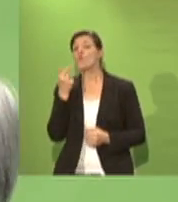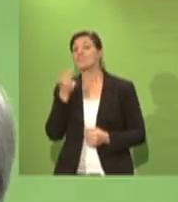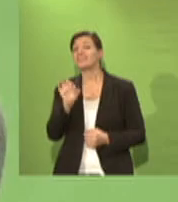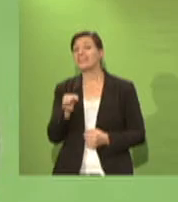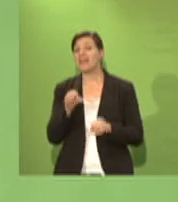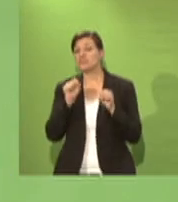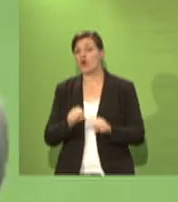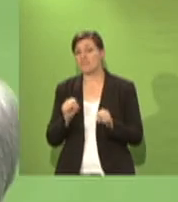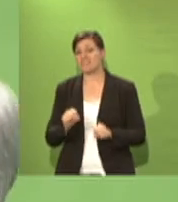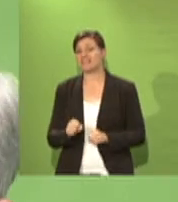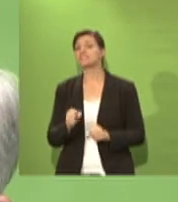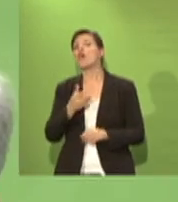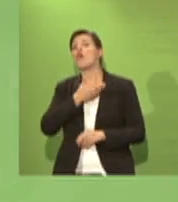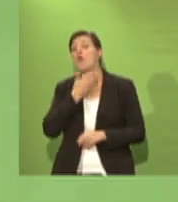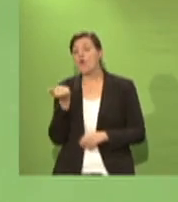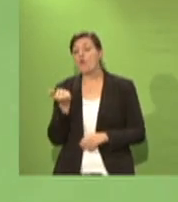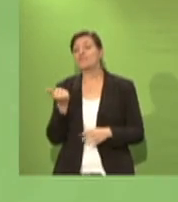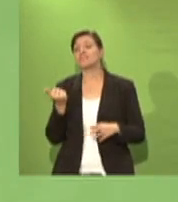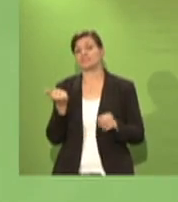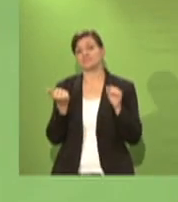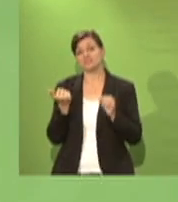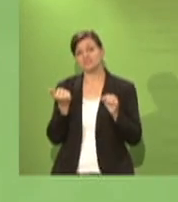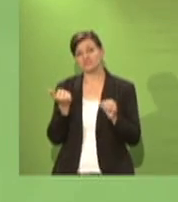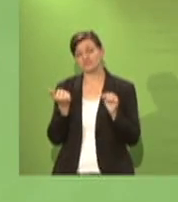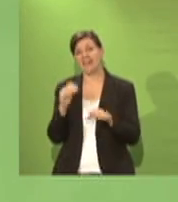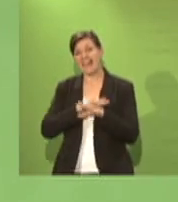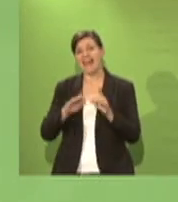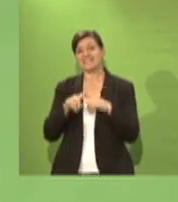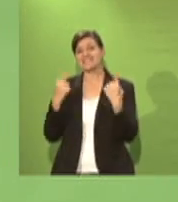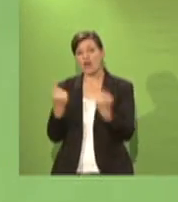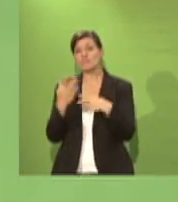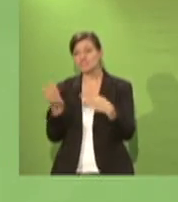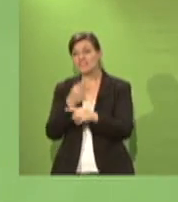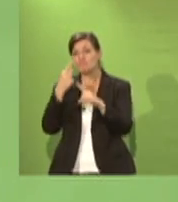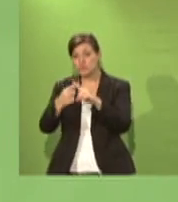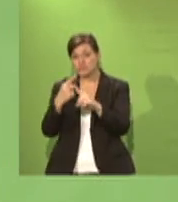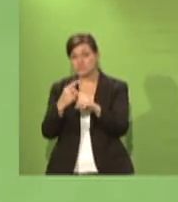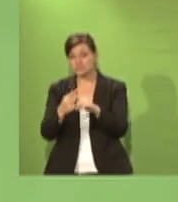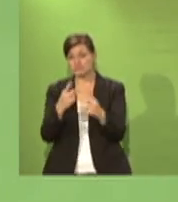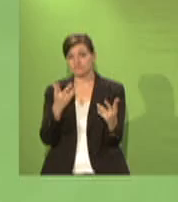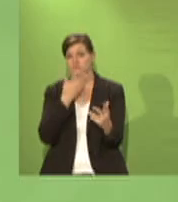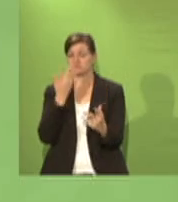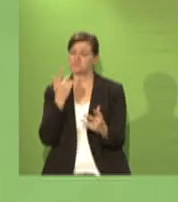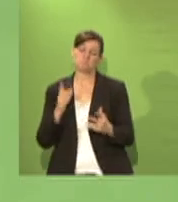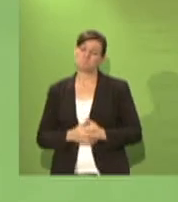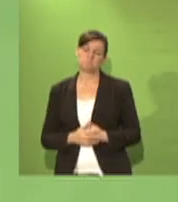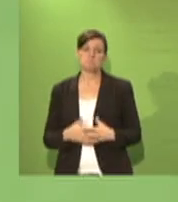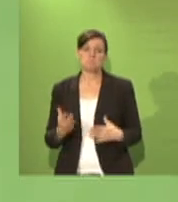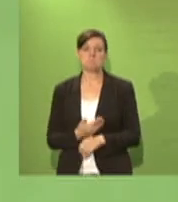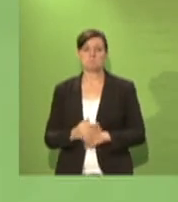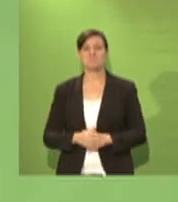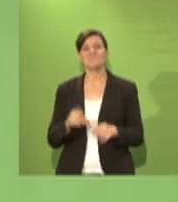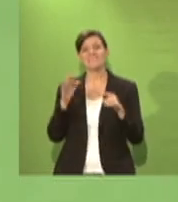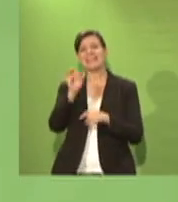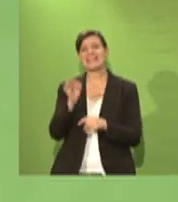Kernkompetenz und ohne dass der ländliche Raum diese Aufgabe positiv erfüllt, ist der ländliche Raum am Ende nichts. Und die Kernkompetenz ist,